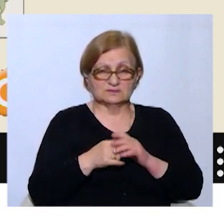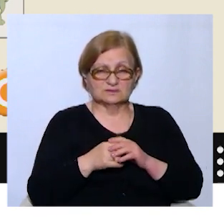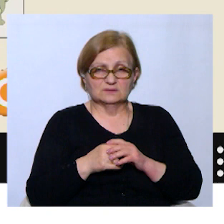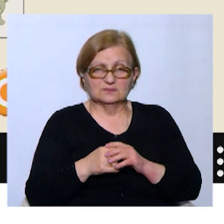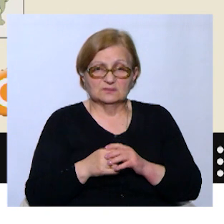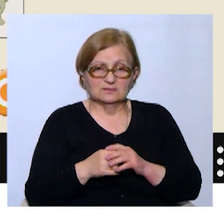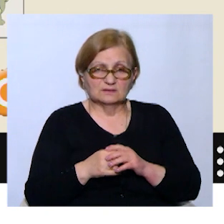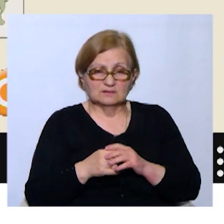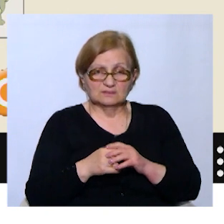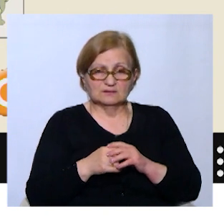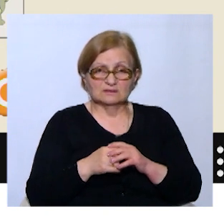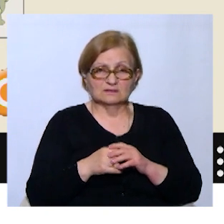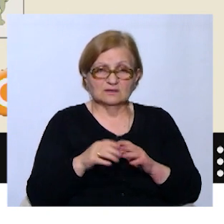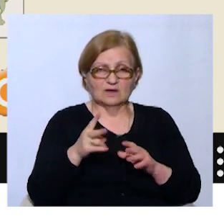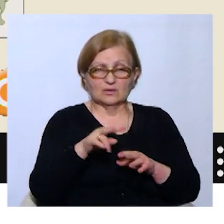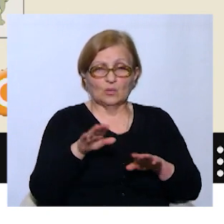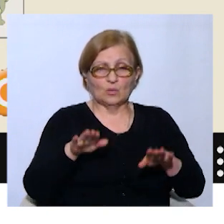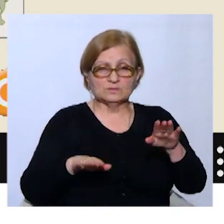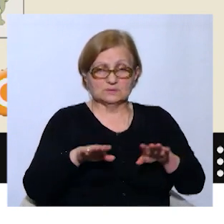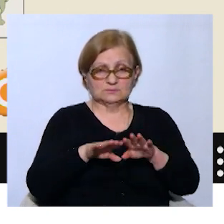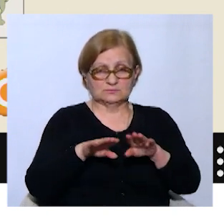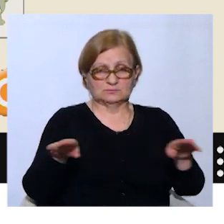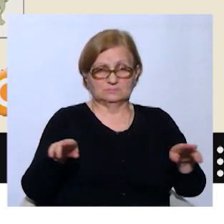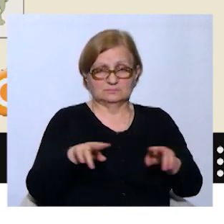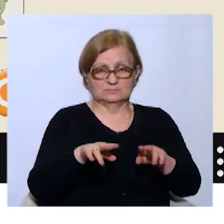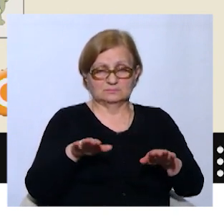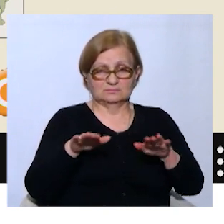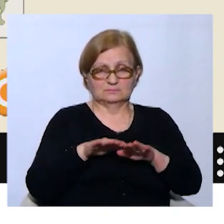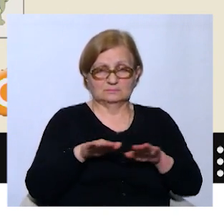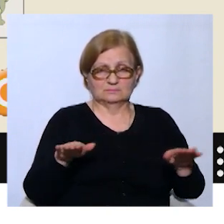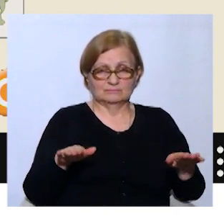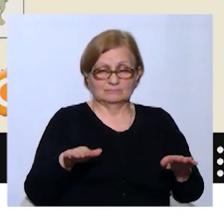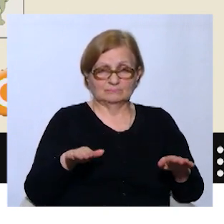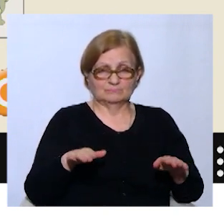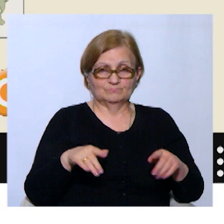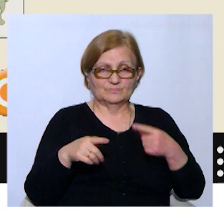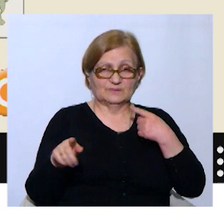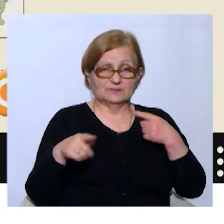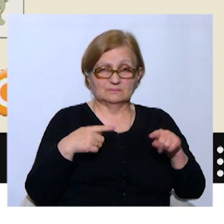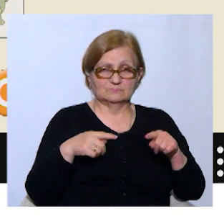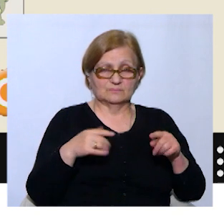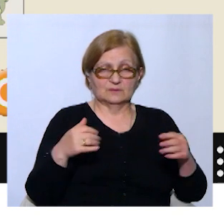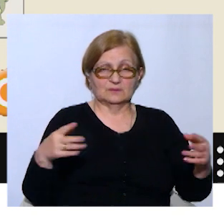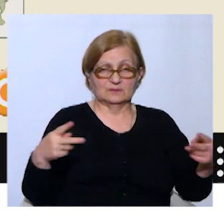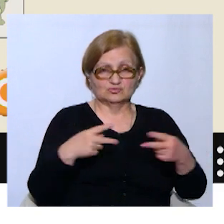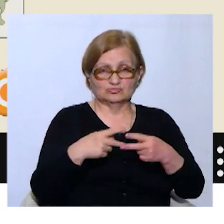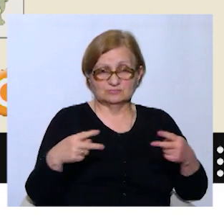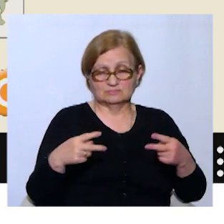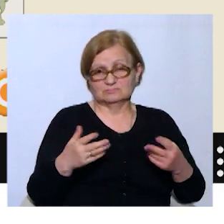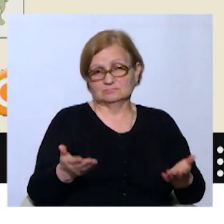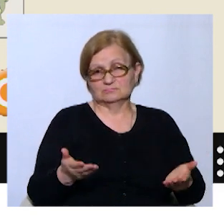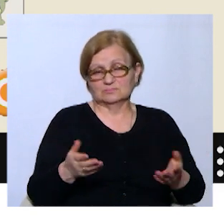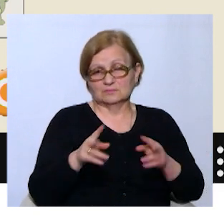ხო? და გასწორდა სასწორი, ანუ ტოლია. ანუ ცალ-ცალკე რო იყო გაბნეული და შევაერთე ტოლია.